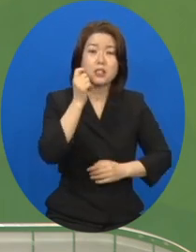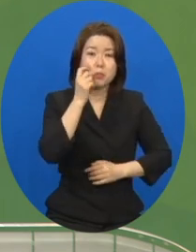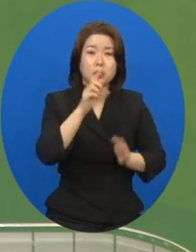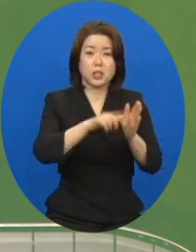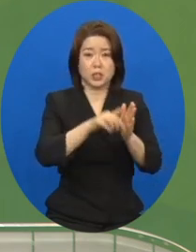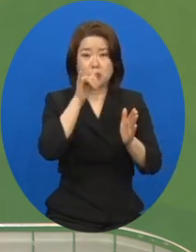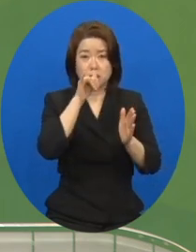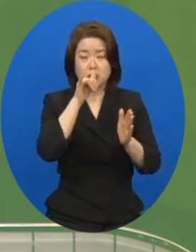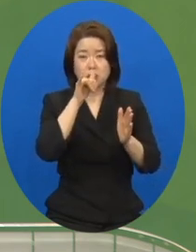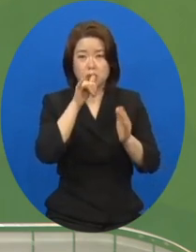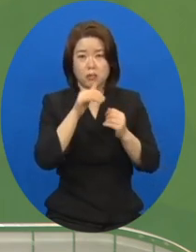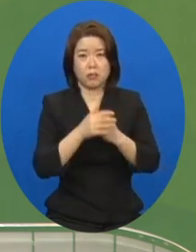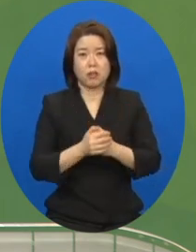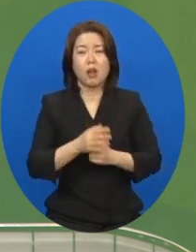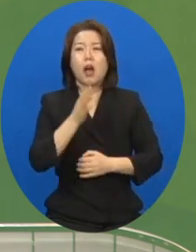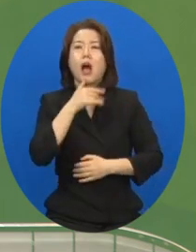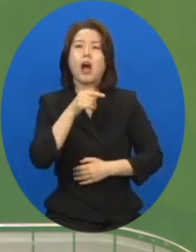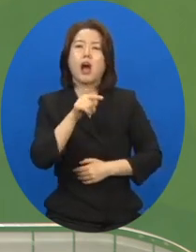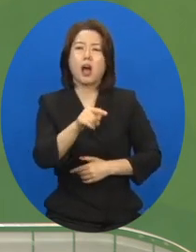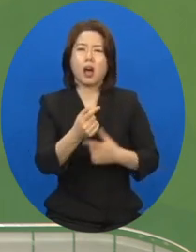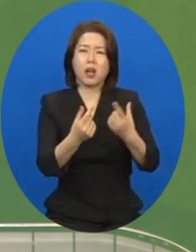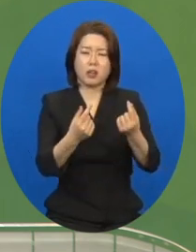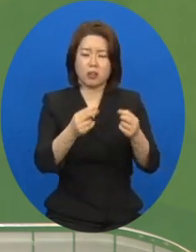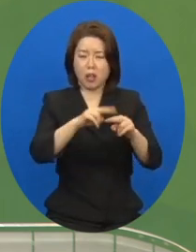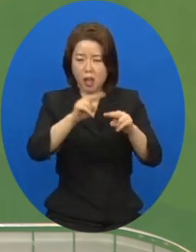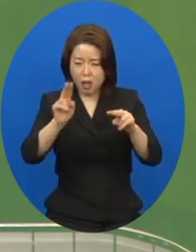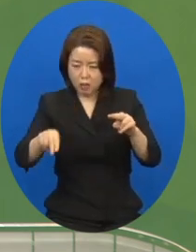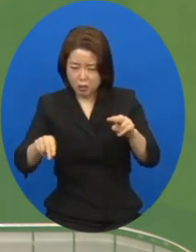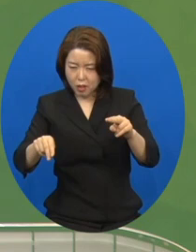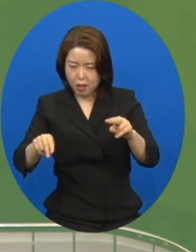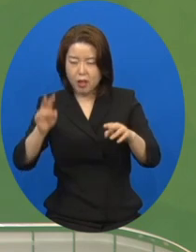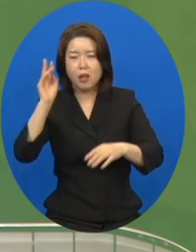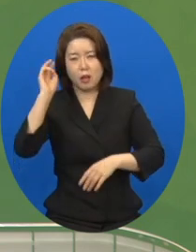거예요. 아, 이런 것이 은퇴구나.